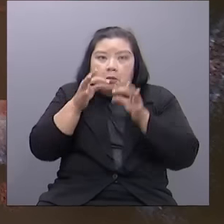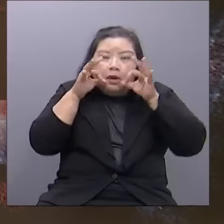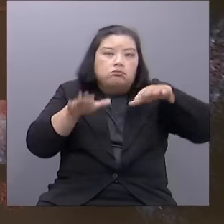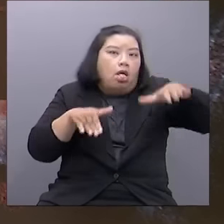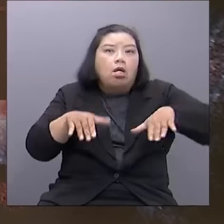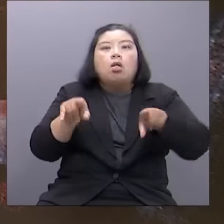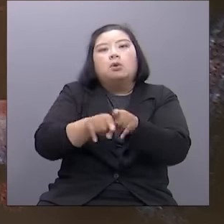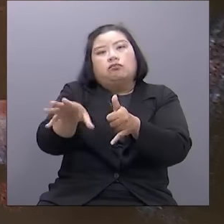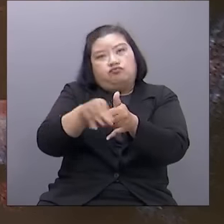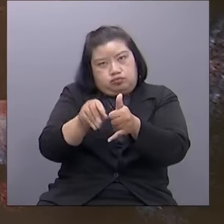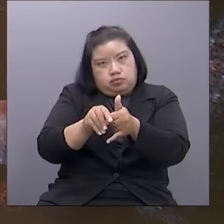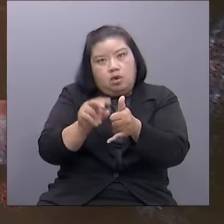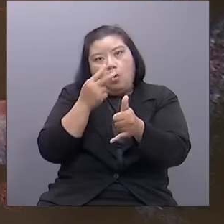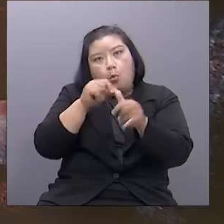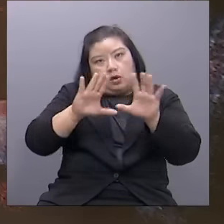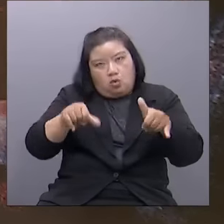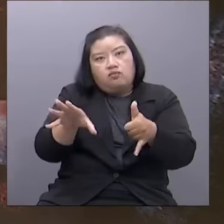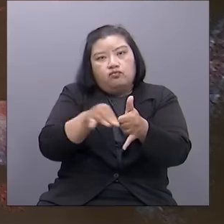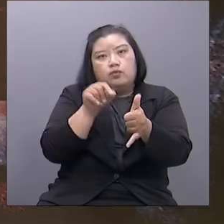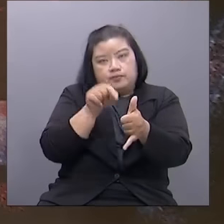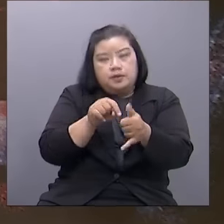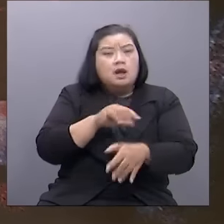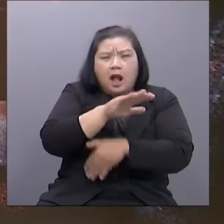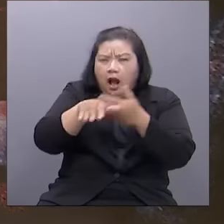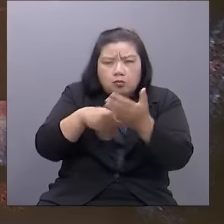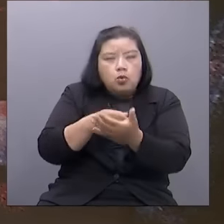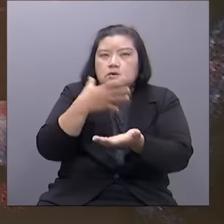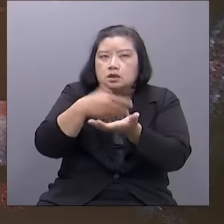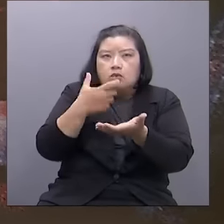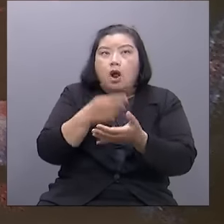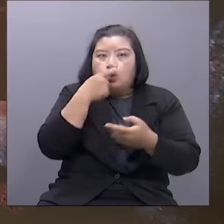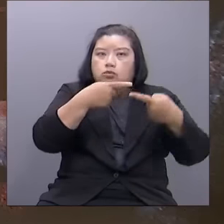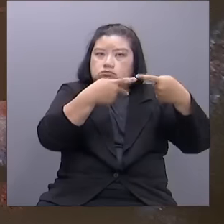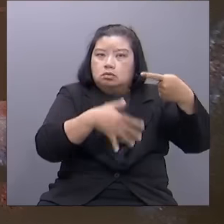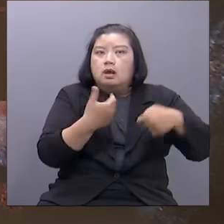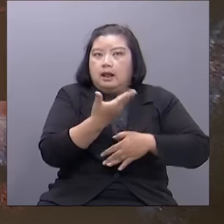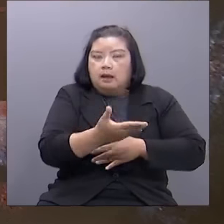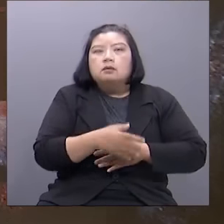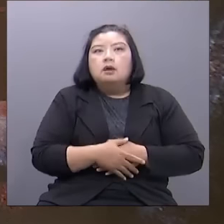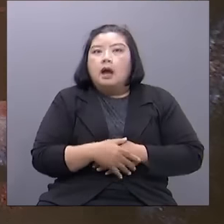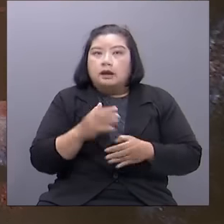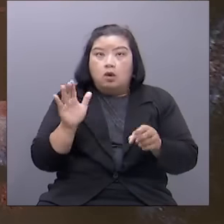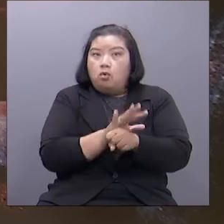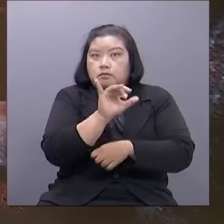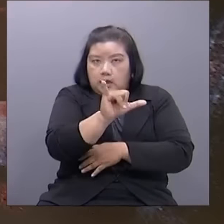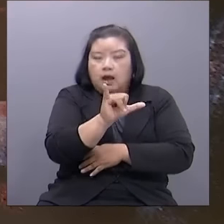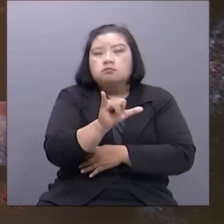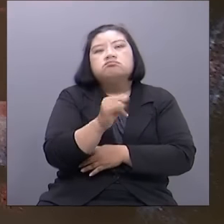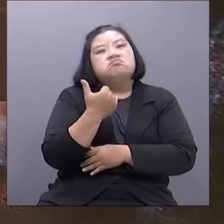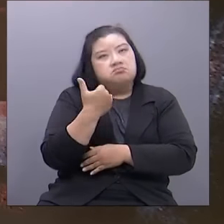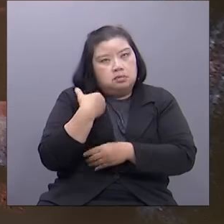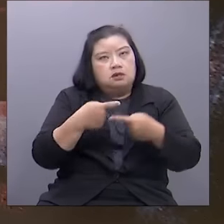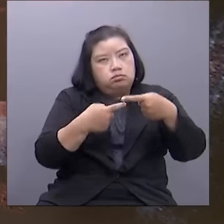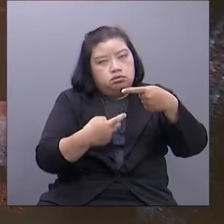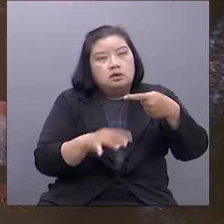ชื้อไข้หวัดนกด้วยเช่นเดียวกันข้อมูลทั้งหมดที่คุณผู้ชมเห็นนี้นะคะชุดนี้เป็นเพียงแค่ส่วนหนึ่งเท่านั้นค่ะซึ่งจะเห็นว่าสัตว์แต่ละชนิ